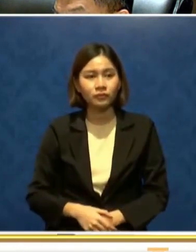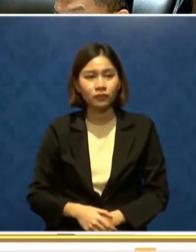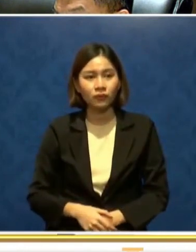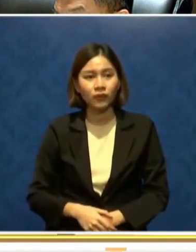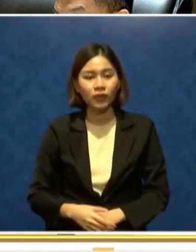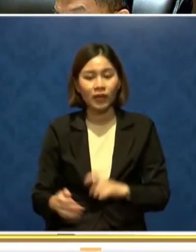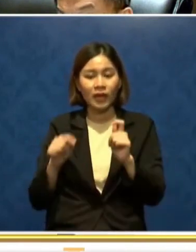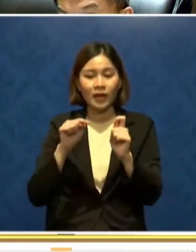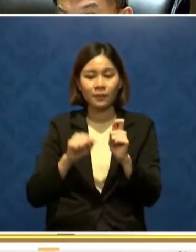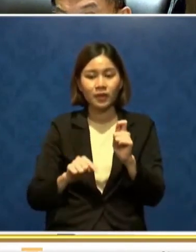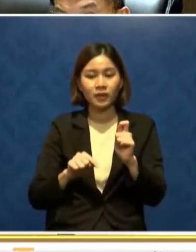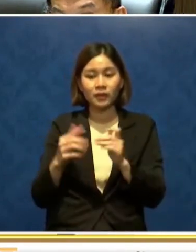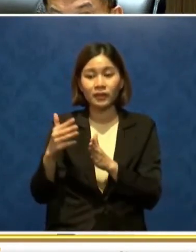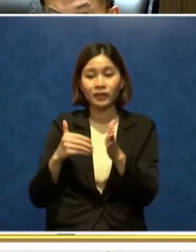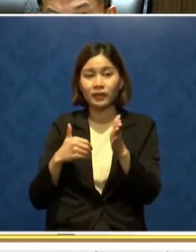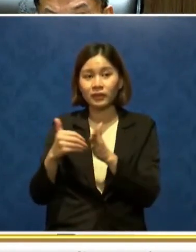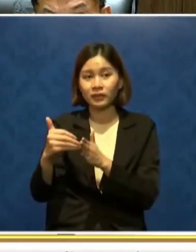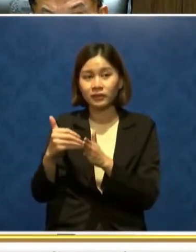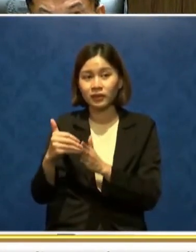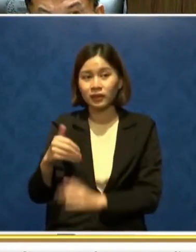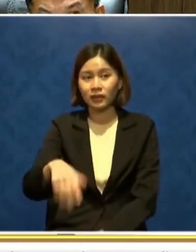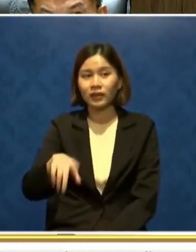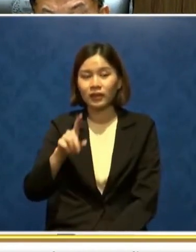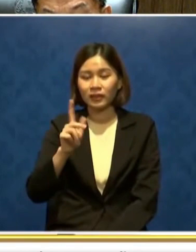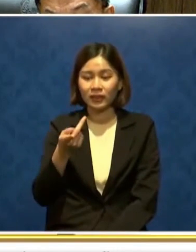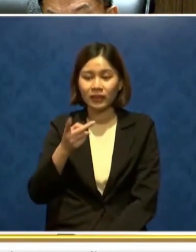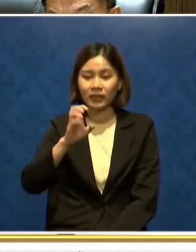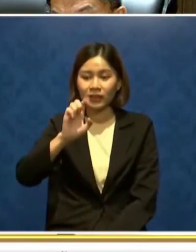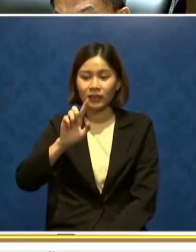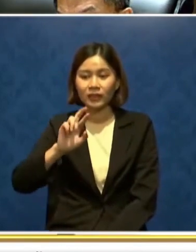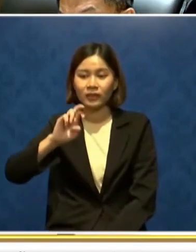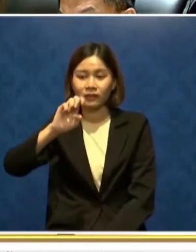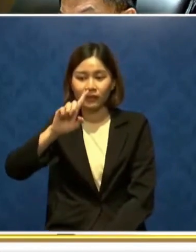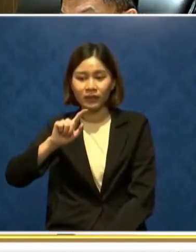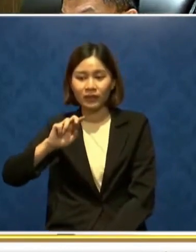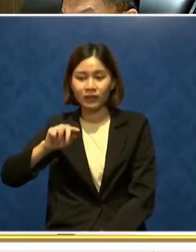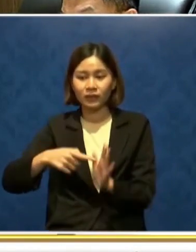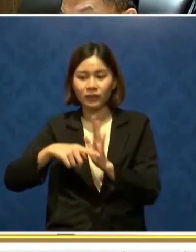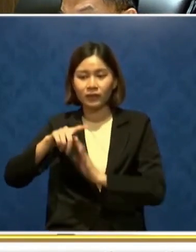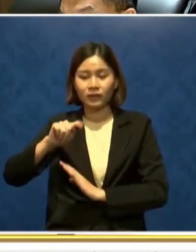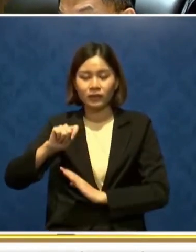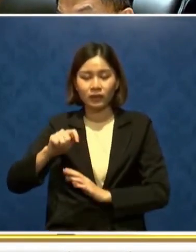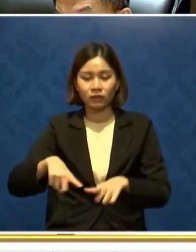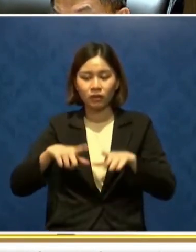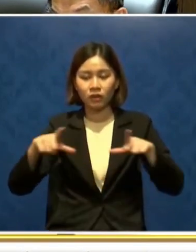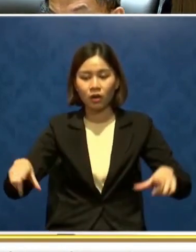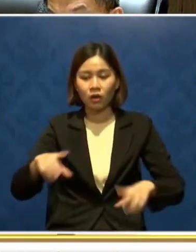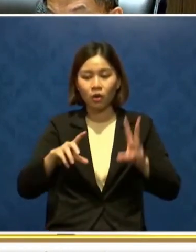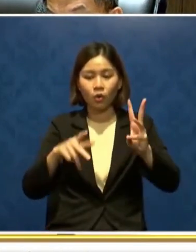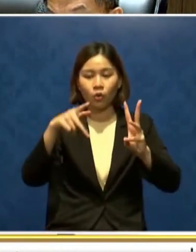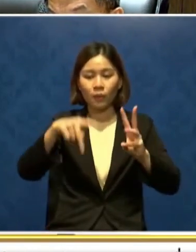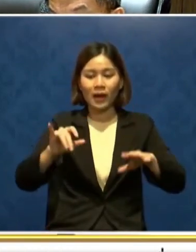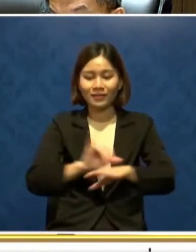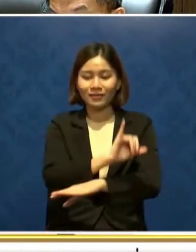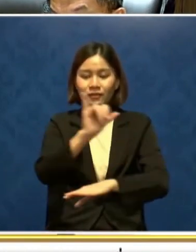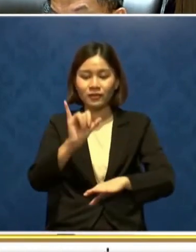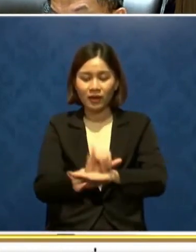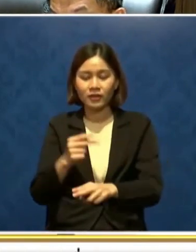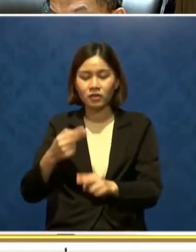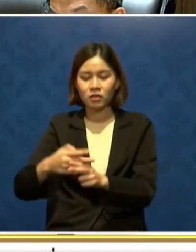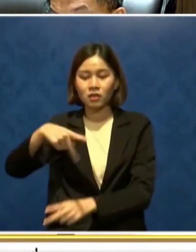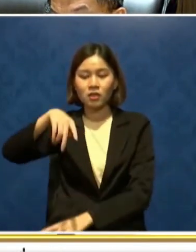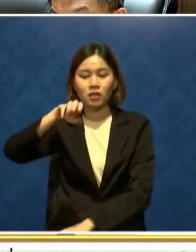เขตพื้นที่อำเภอศรีคีรีรัฐนิคมนะครับมีต้อง 6,000อะไรนะครับแล้วก็ในเขตของพุนพินมี